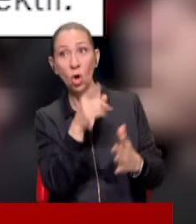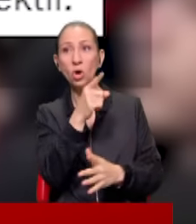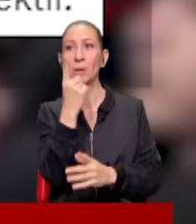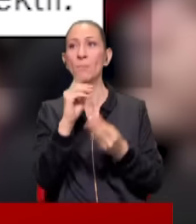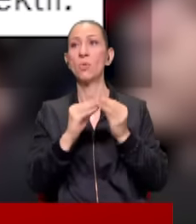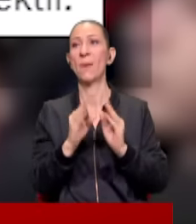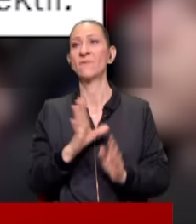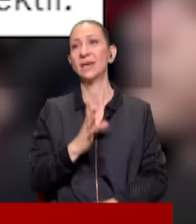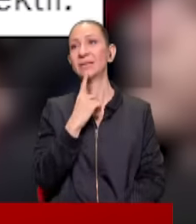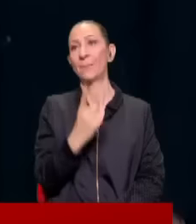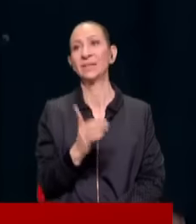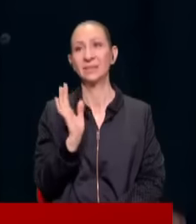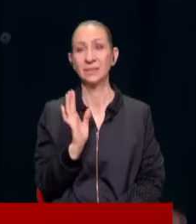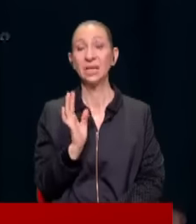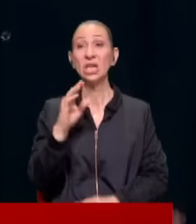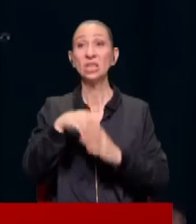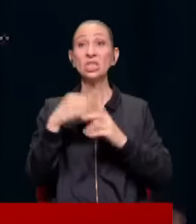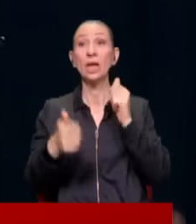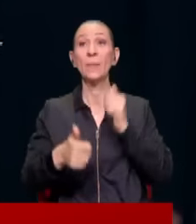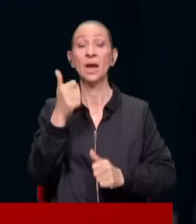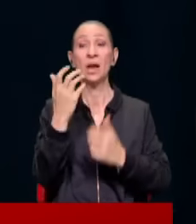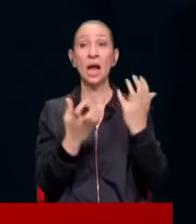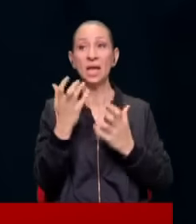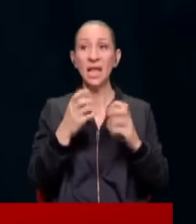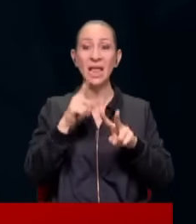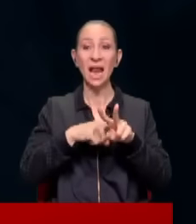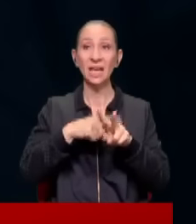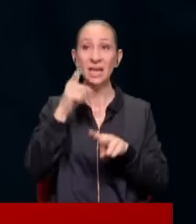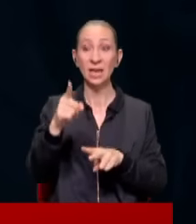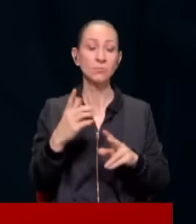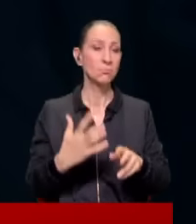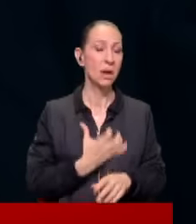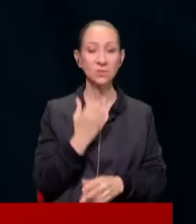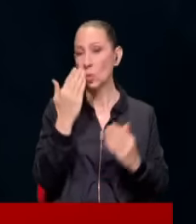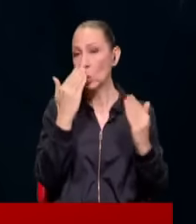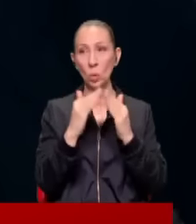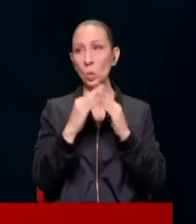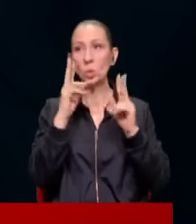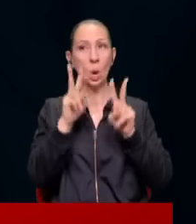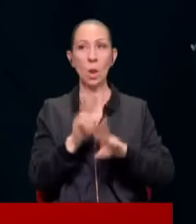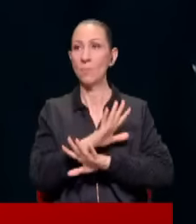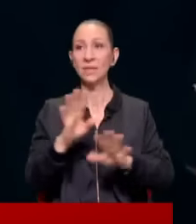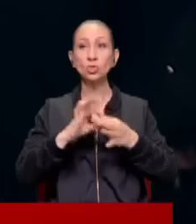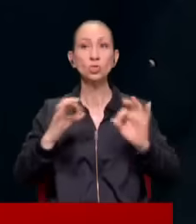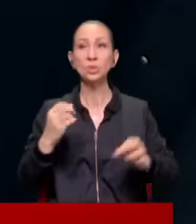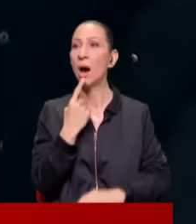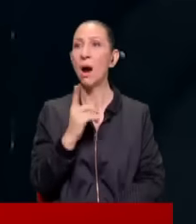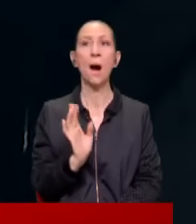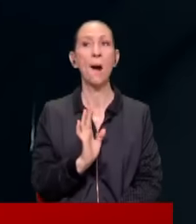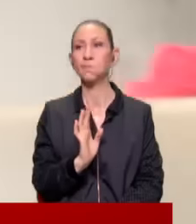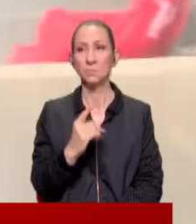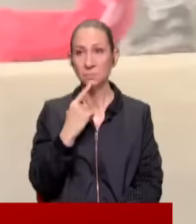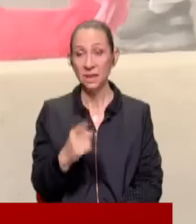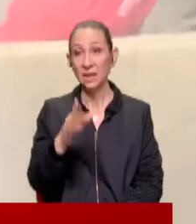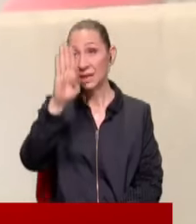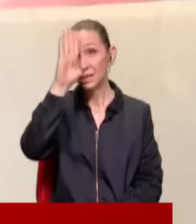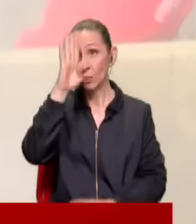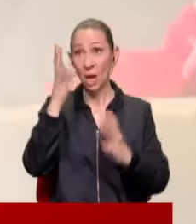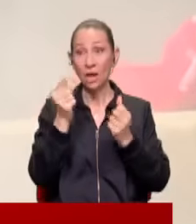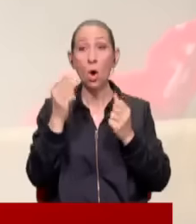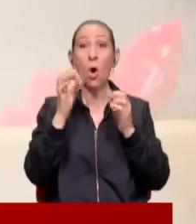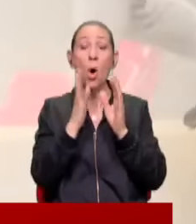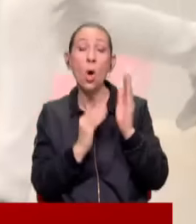bir problem var demektir. İçişleri Bakanlığı kaynakları Yerlikaya'nın maalesef uygun görülmedi cümlesi kurmadığını belirtirken İstanbul'da